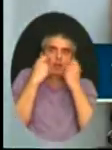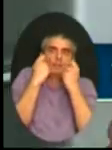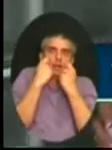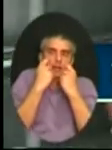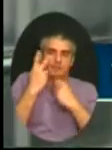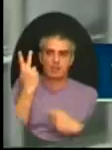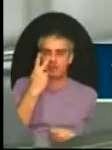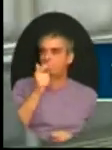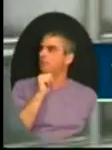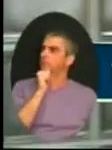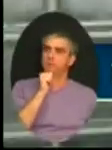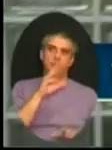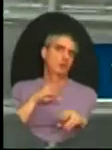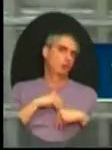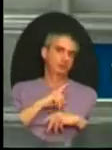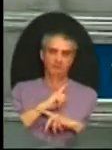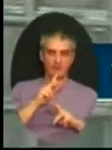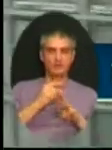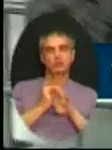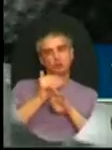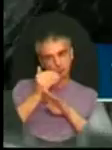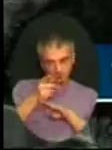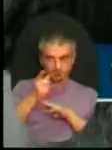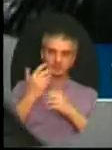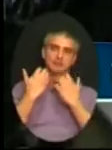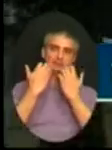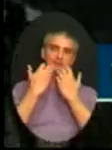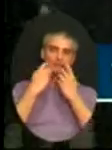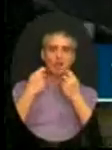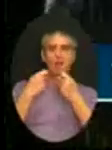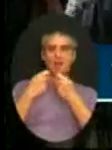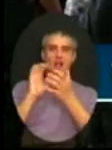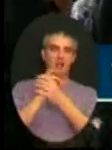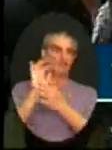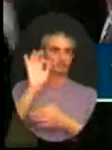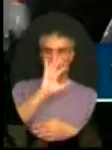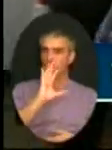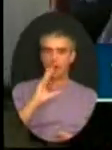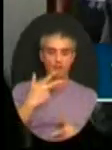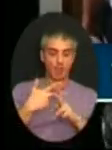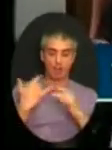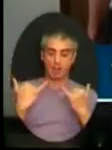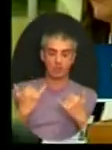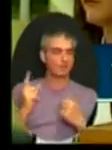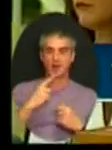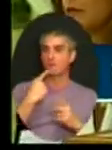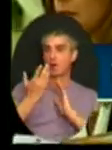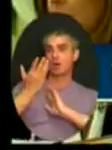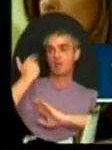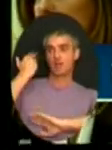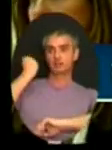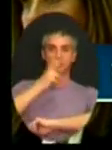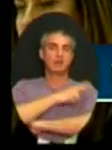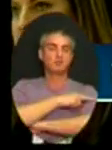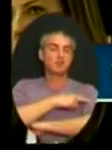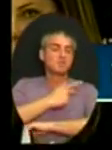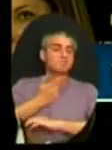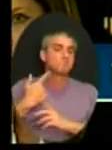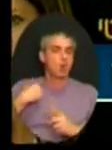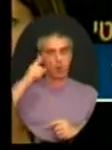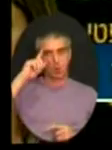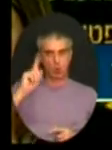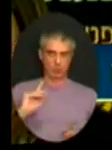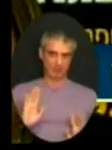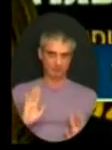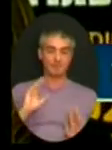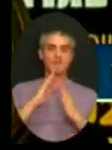הזה, כמובן סירבה, ומאוחר יותר גם סיפרה למקורביה. למה זה מגיע רק היום, ולמה היא לא דיווחה אז למשטרה, אנחנו עדיין לא יודעים.